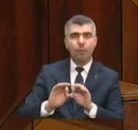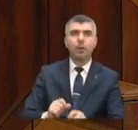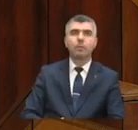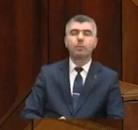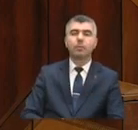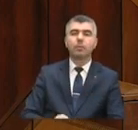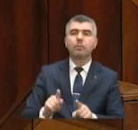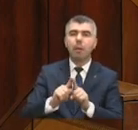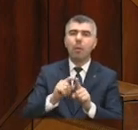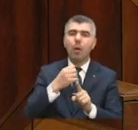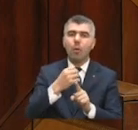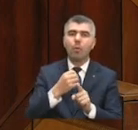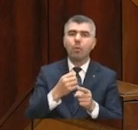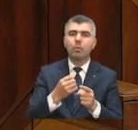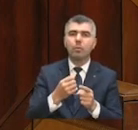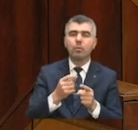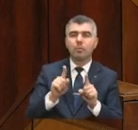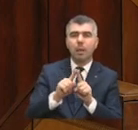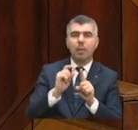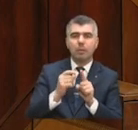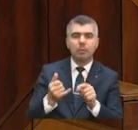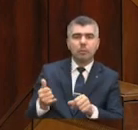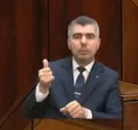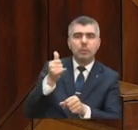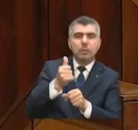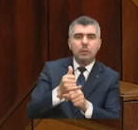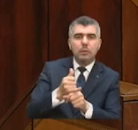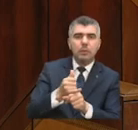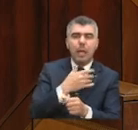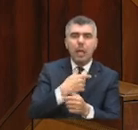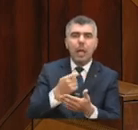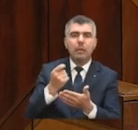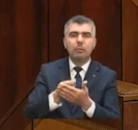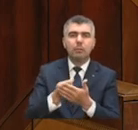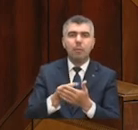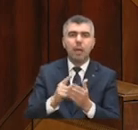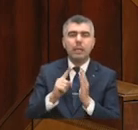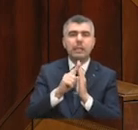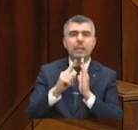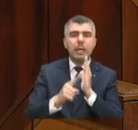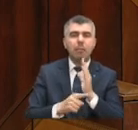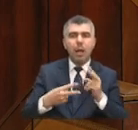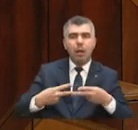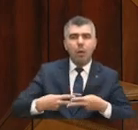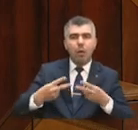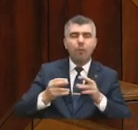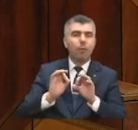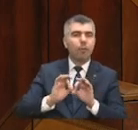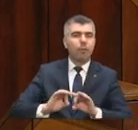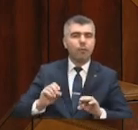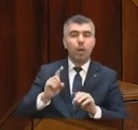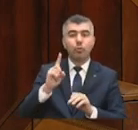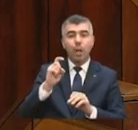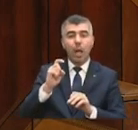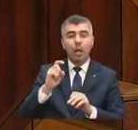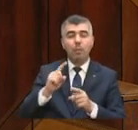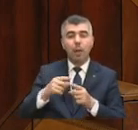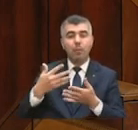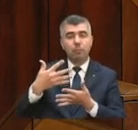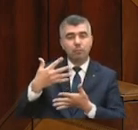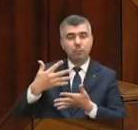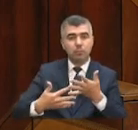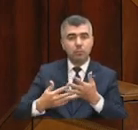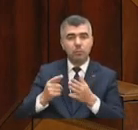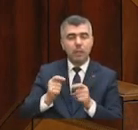بغيناش نطلبوا منكم أنه تكون بحال التعيين في المناصب العليا كل أسبوع تطلع في بالها. حنا بغينا كل شهر طلع في بلاغ بانه